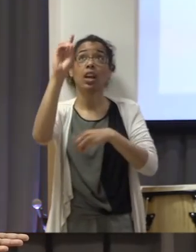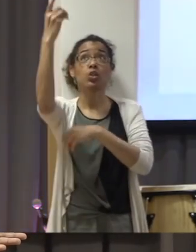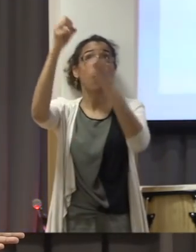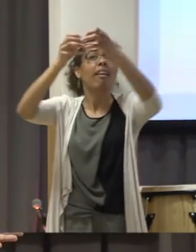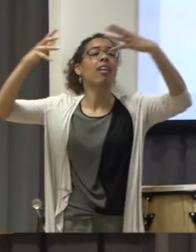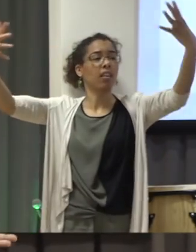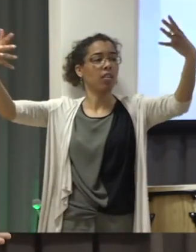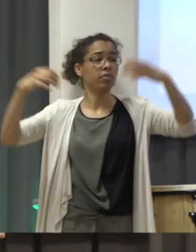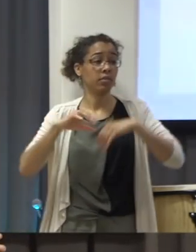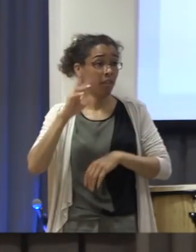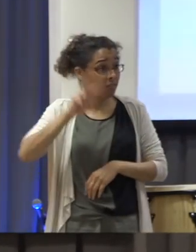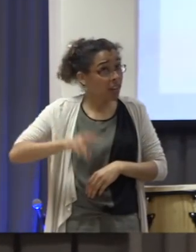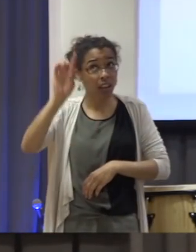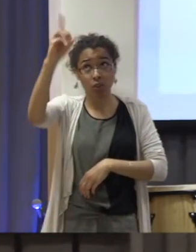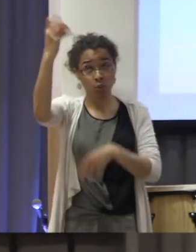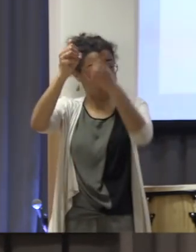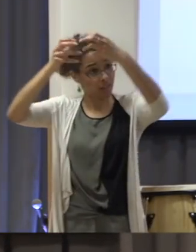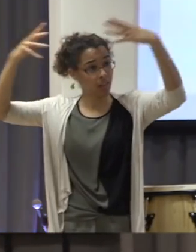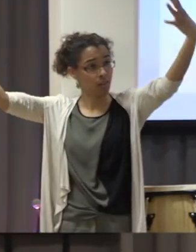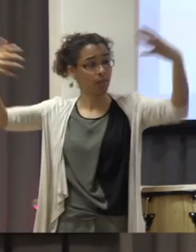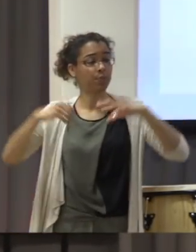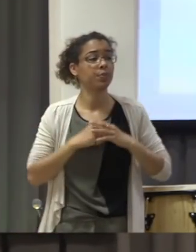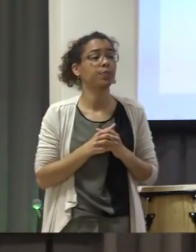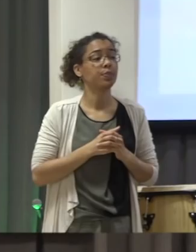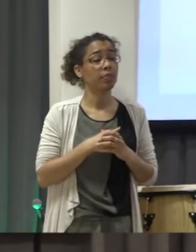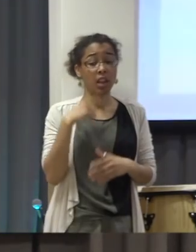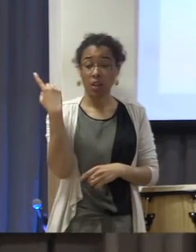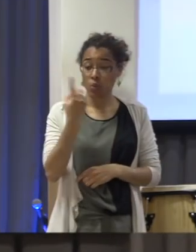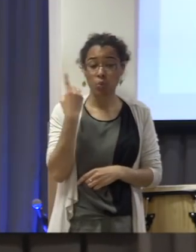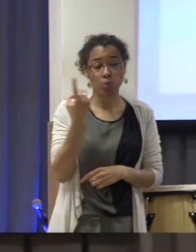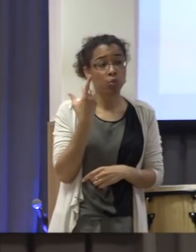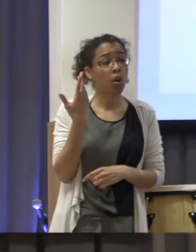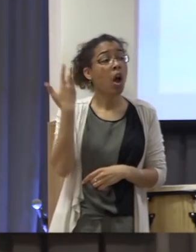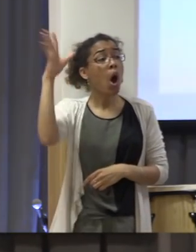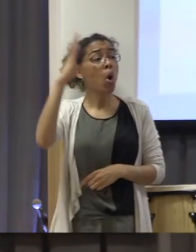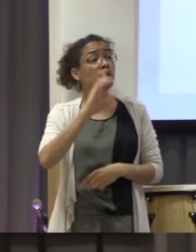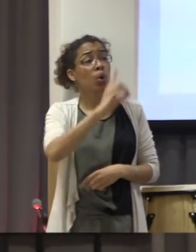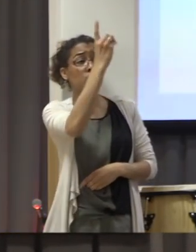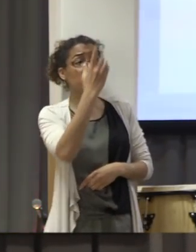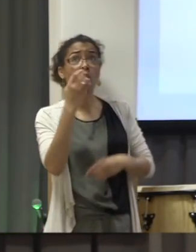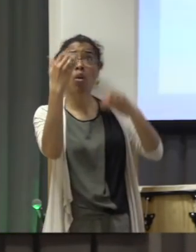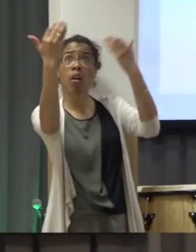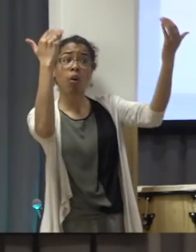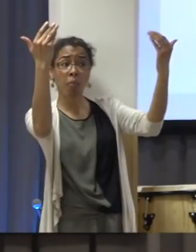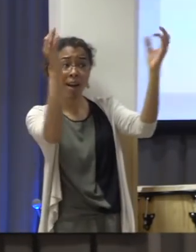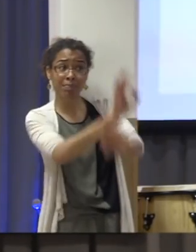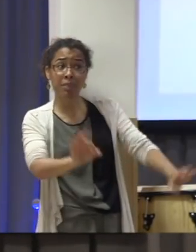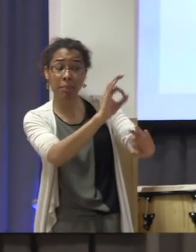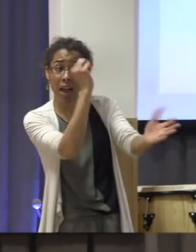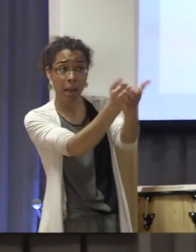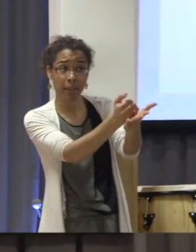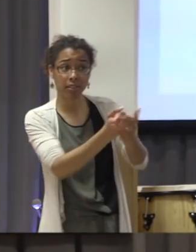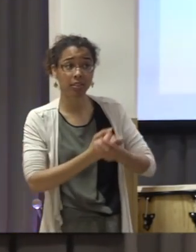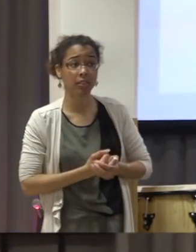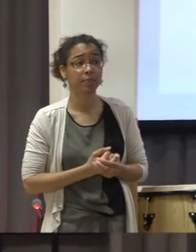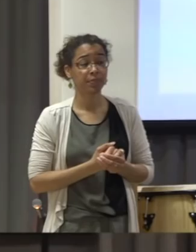pas? Dieu est grand. À tout moment, il n'y a pas un Dieu si grand que notre Dieu. Dites Amen. Il n'y a